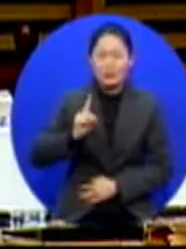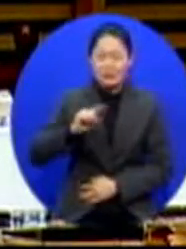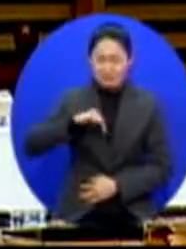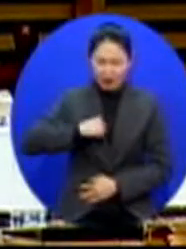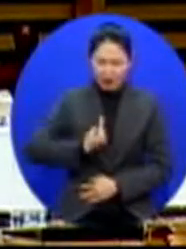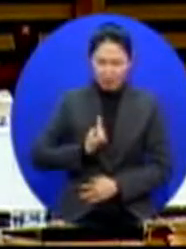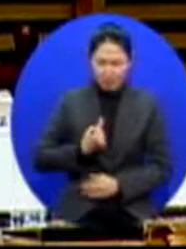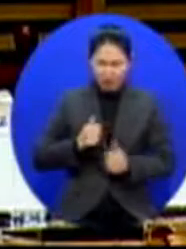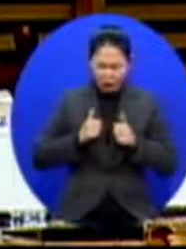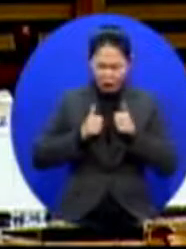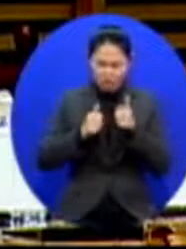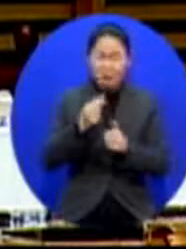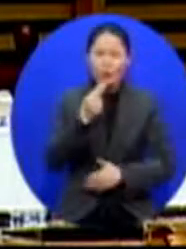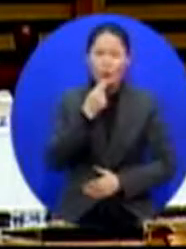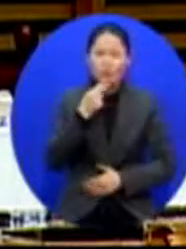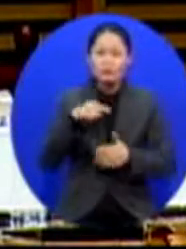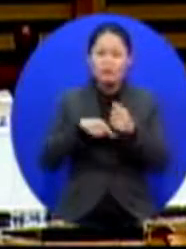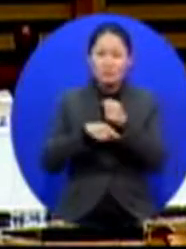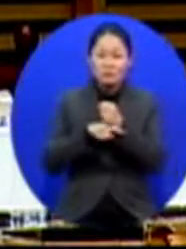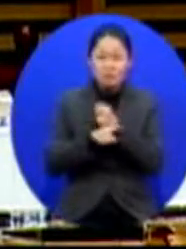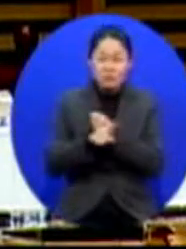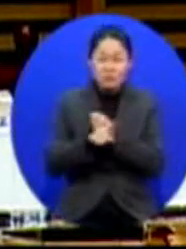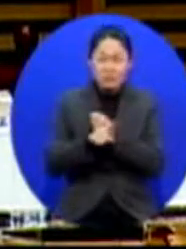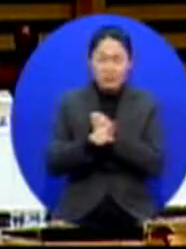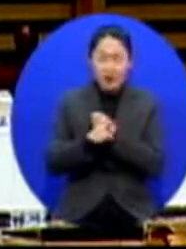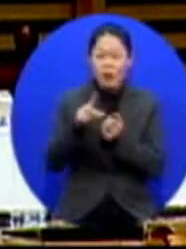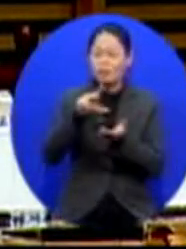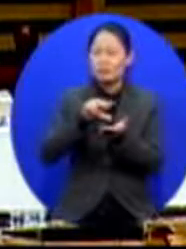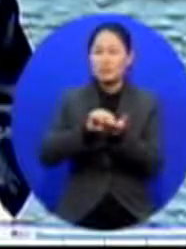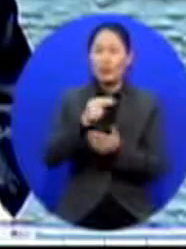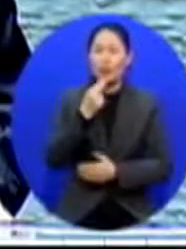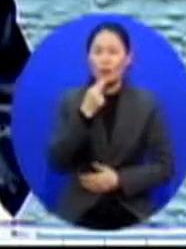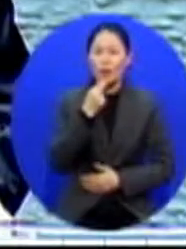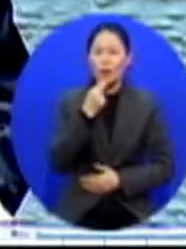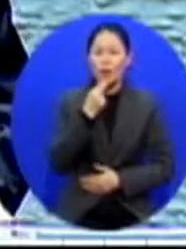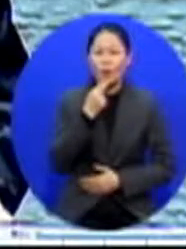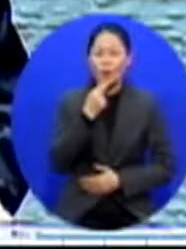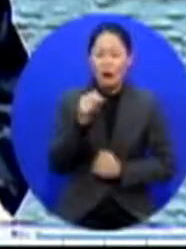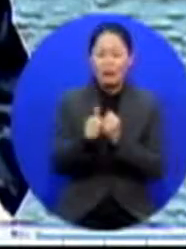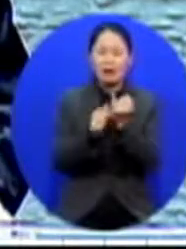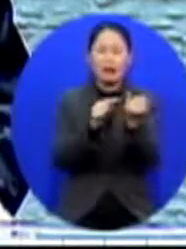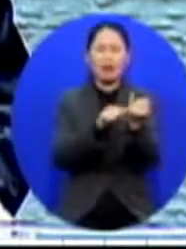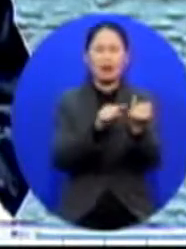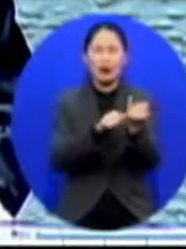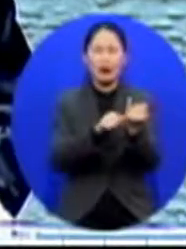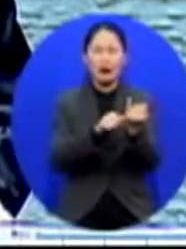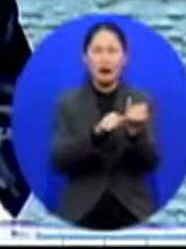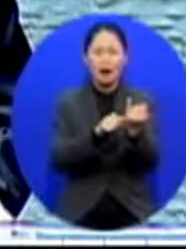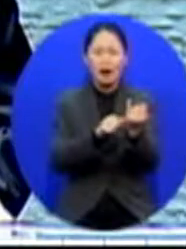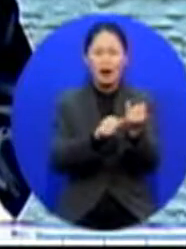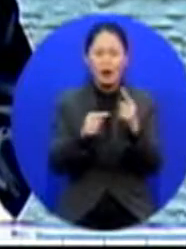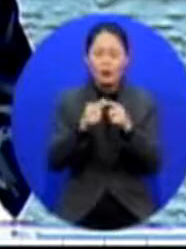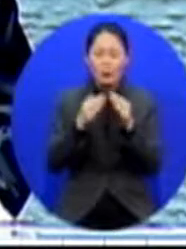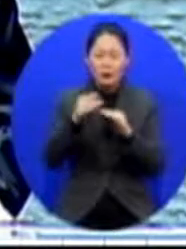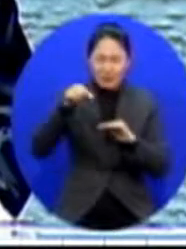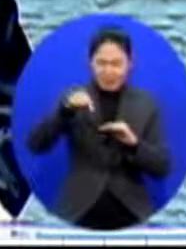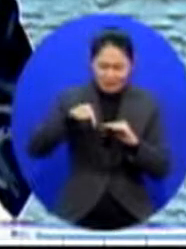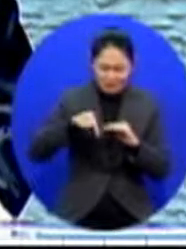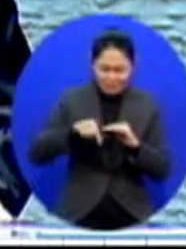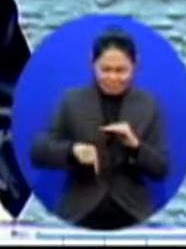자기가 열심히 없는 것은 건 문제가 안 되고 아내가 너무 교회 깊이 빠질까 봐